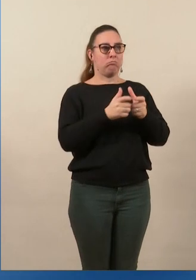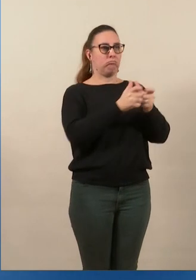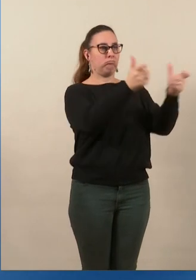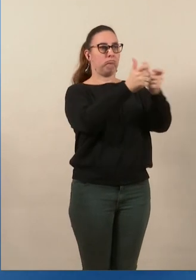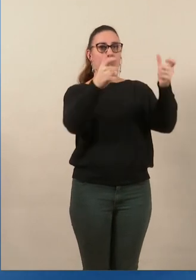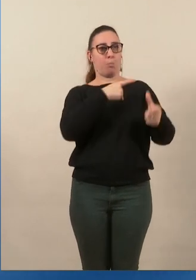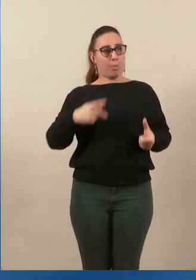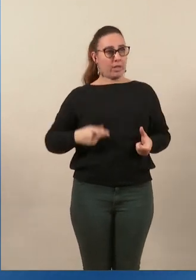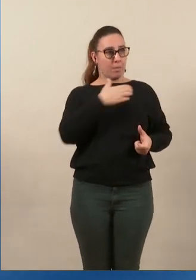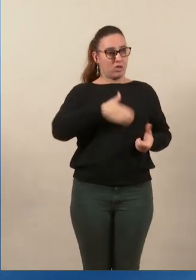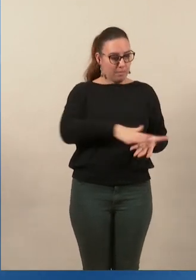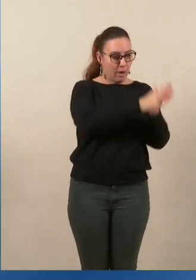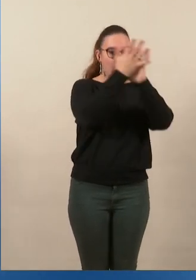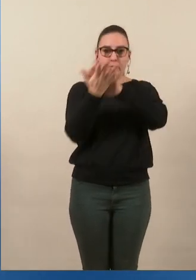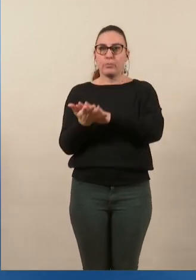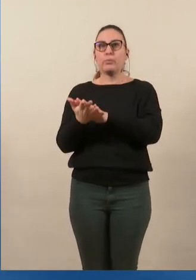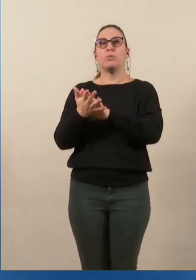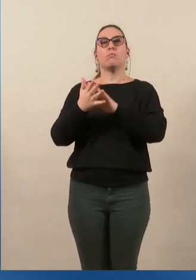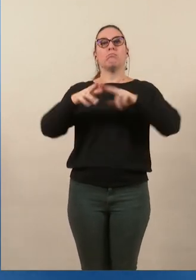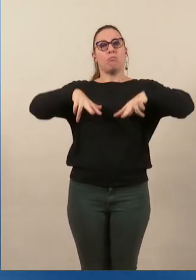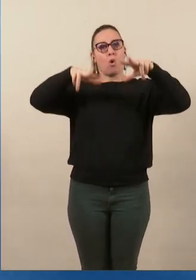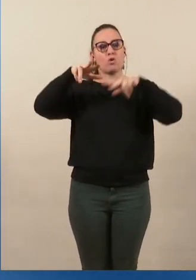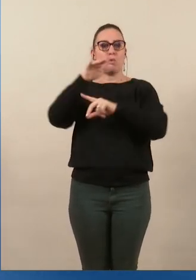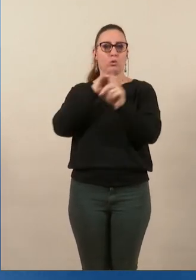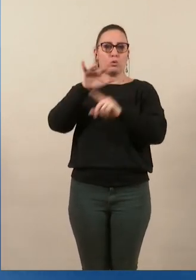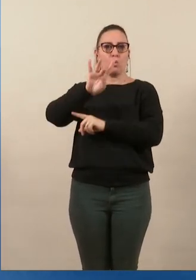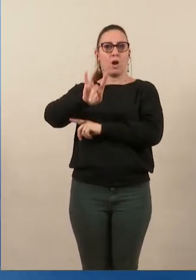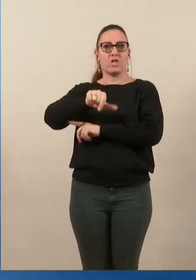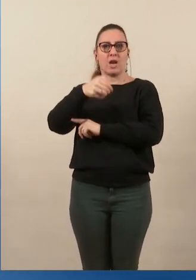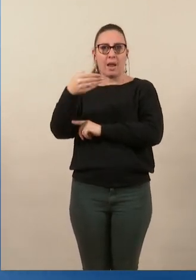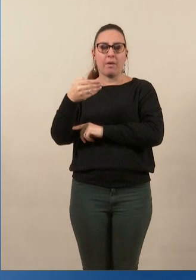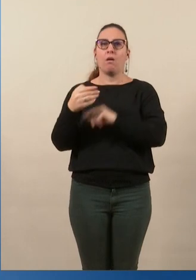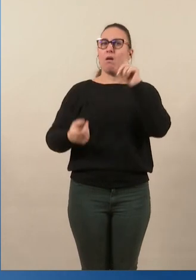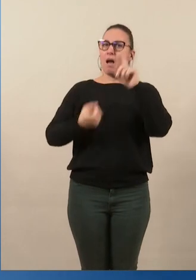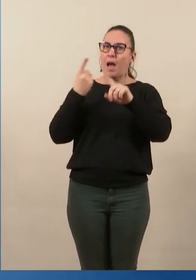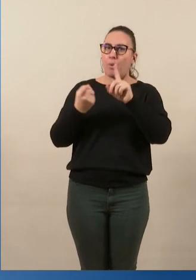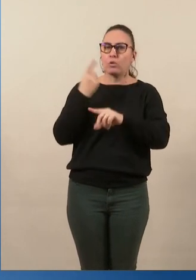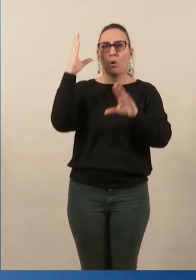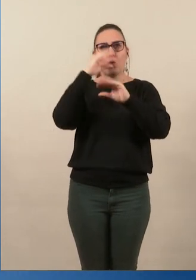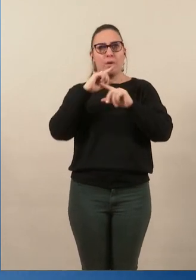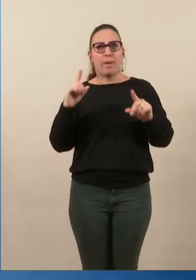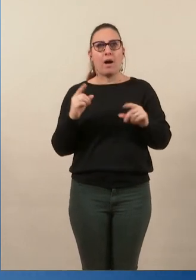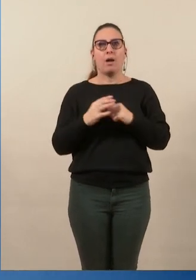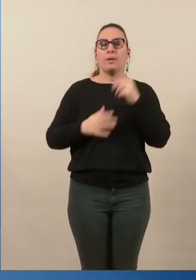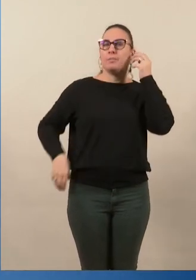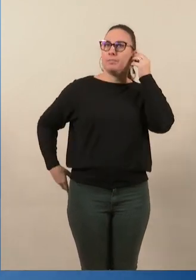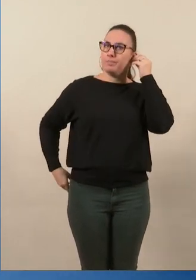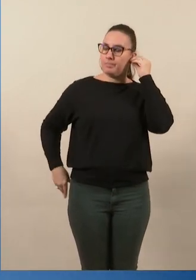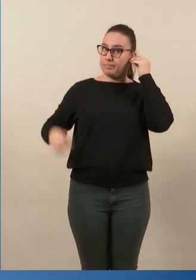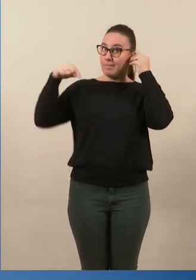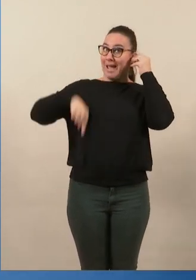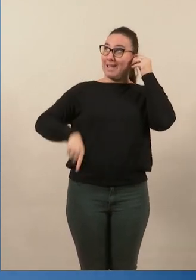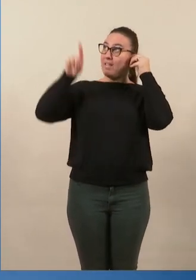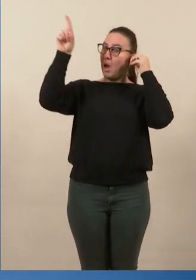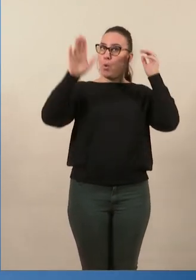en logements sociaux et je rappelle que ce soutien local il est nécessaire notamment depuis le désengagement de l'État et qui